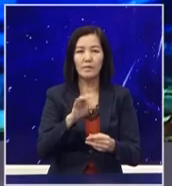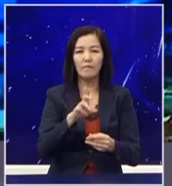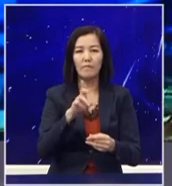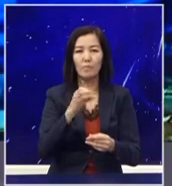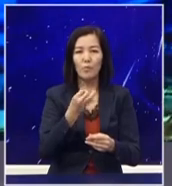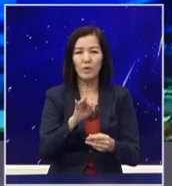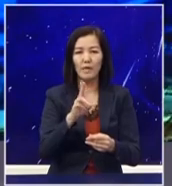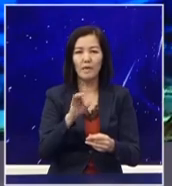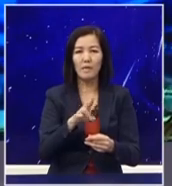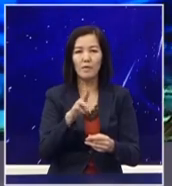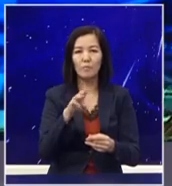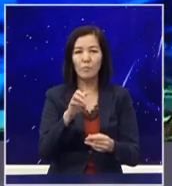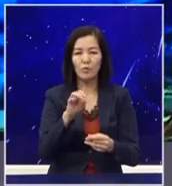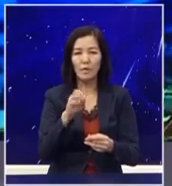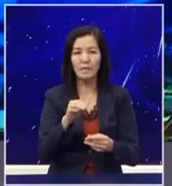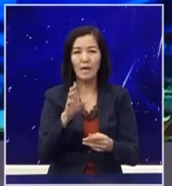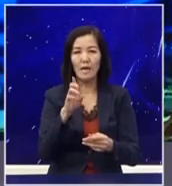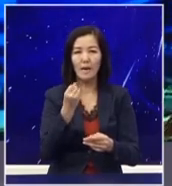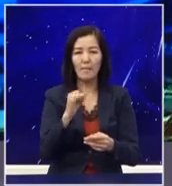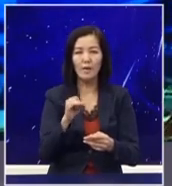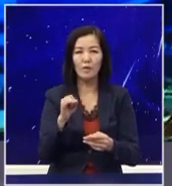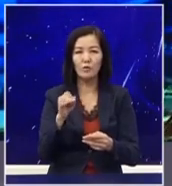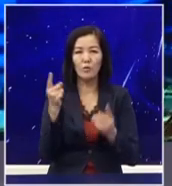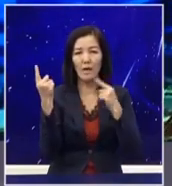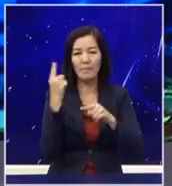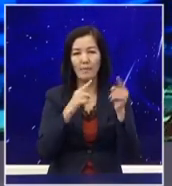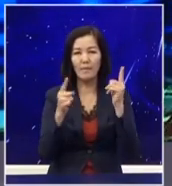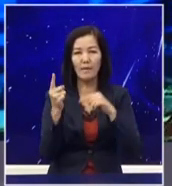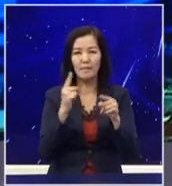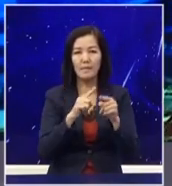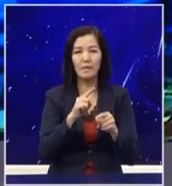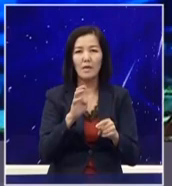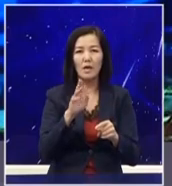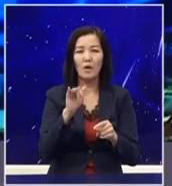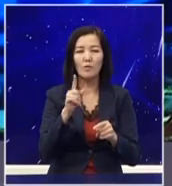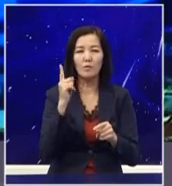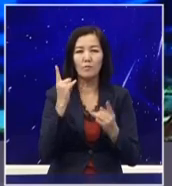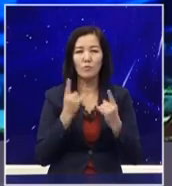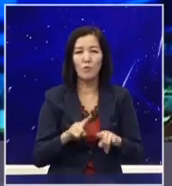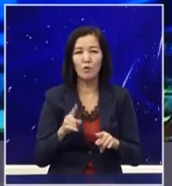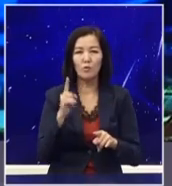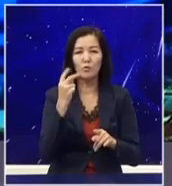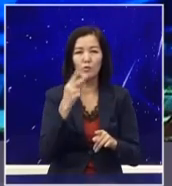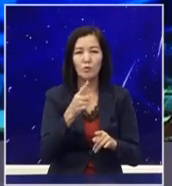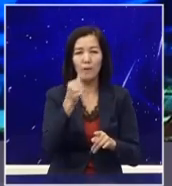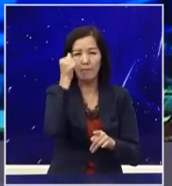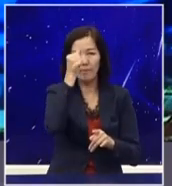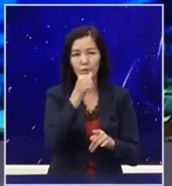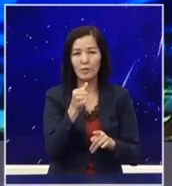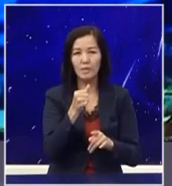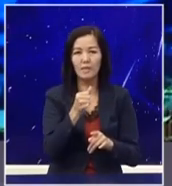мен Шерхан Мұртаза. Абай жолы эпопеясының авторы Мұхтар Әуезовтің туғанына дәл бүгін 121,